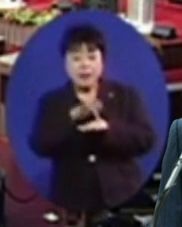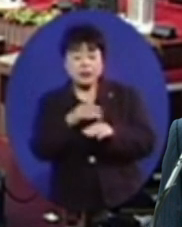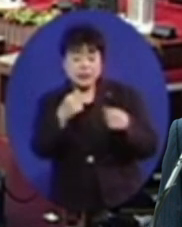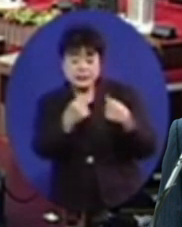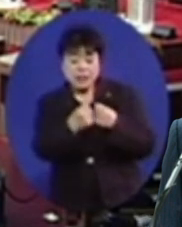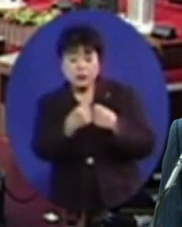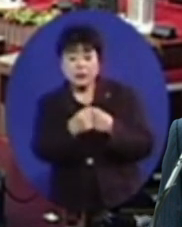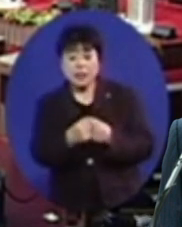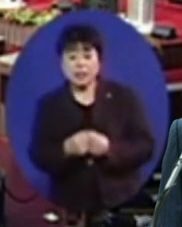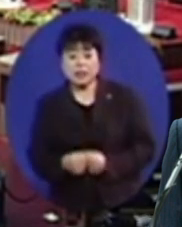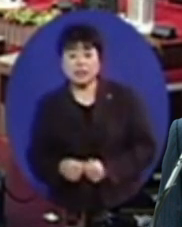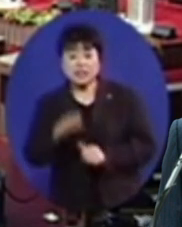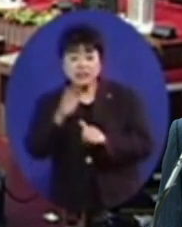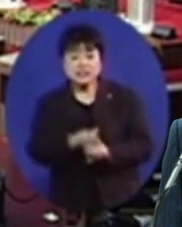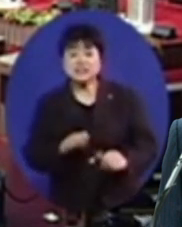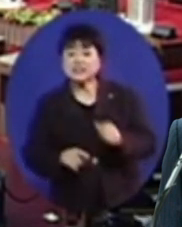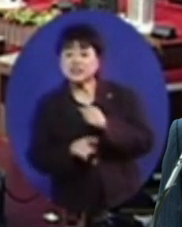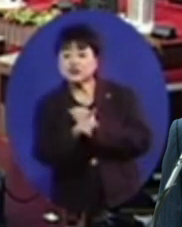싸움에서 늘 지는 것은